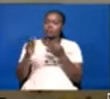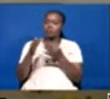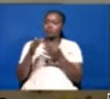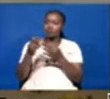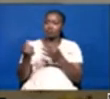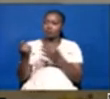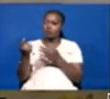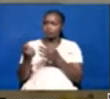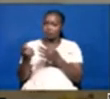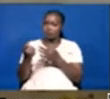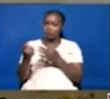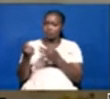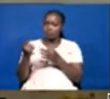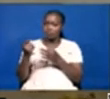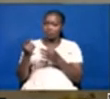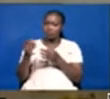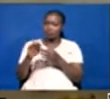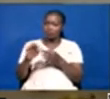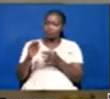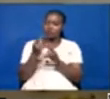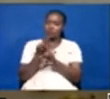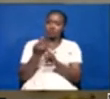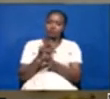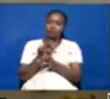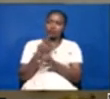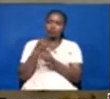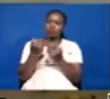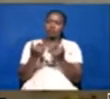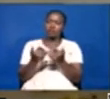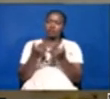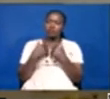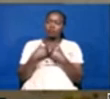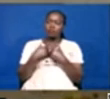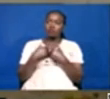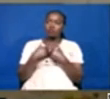eneo la Ibrahimu. Kwa hivyo kufikia sasa ni kwamba tumeweza